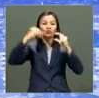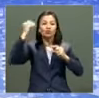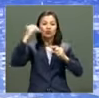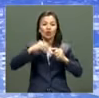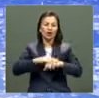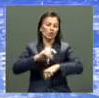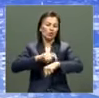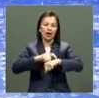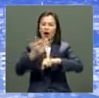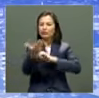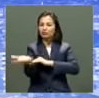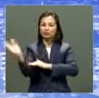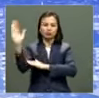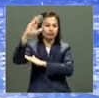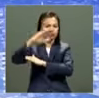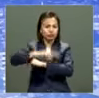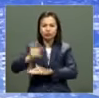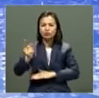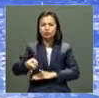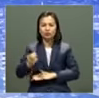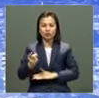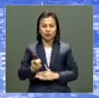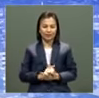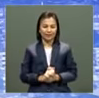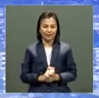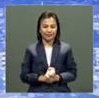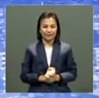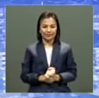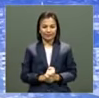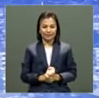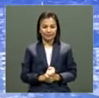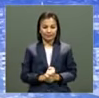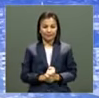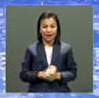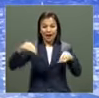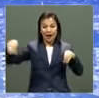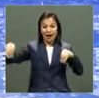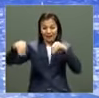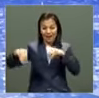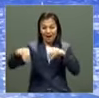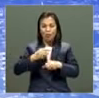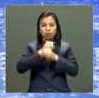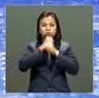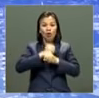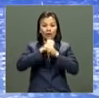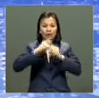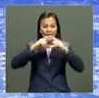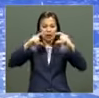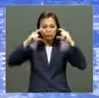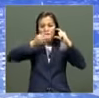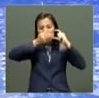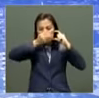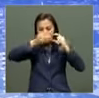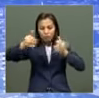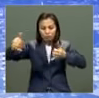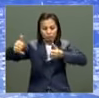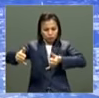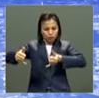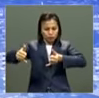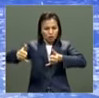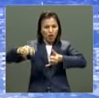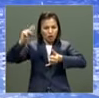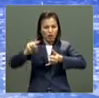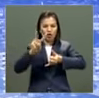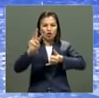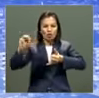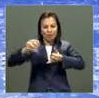ลานะครับแล้วก็ถ้า อยู่ใกล้ชิดกับคนที่สูงอายุอันนี้ต้องใส่ตลอดเวลาเลยนะครับและห่างเขา2เมตร